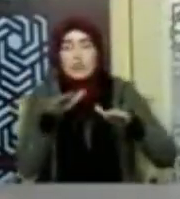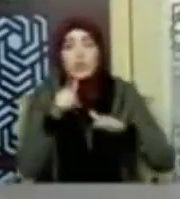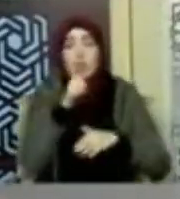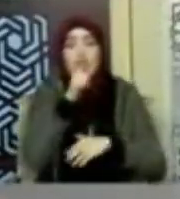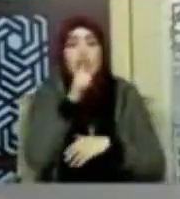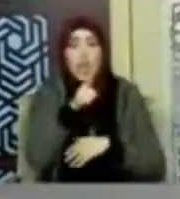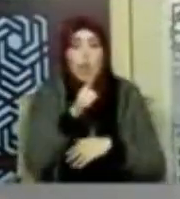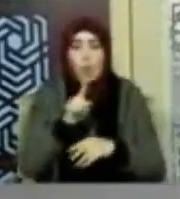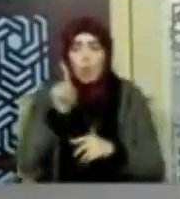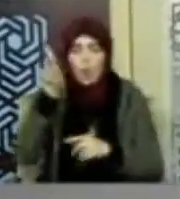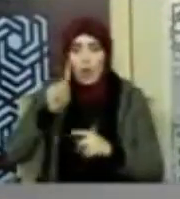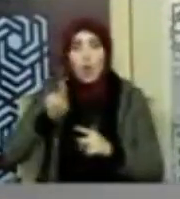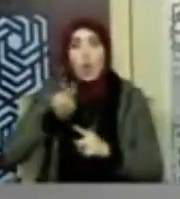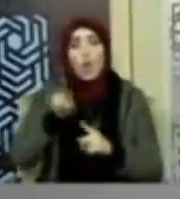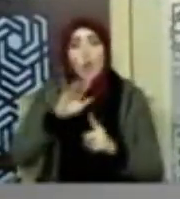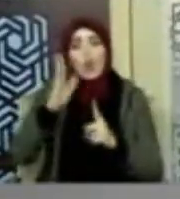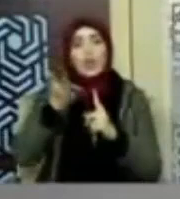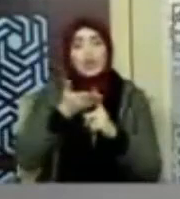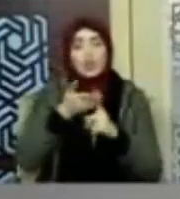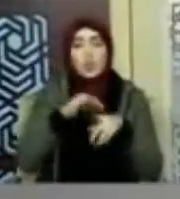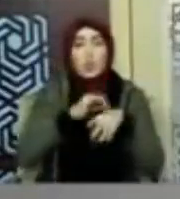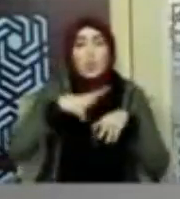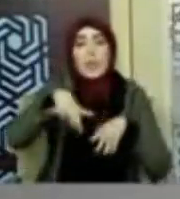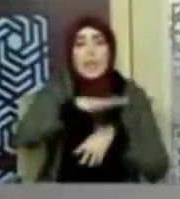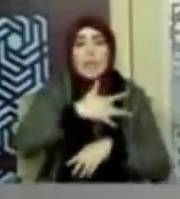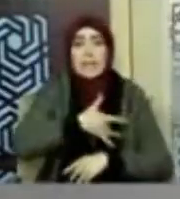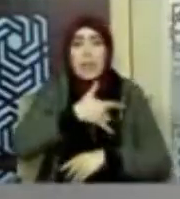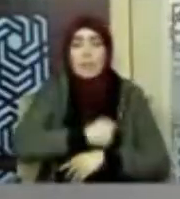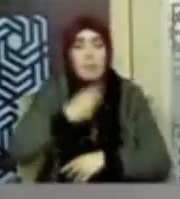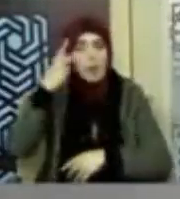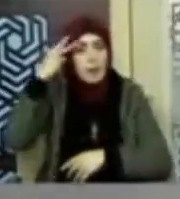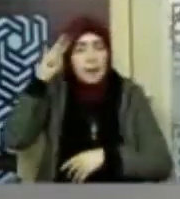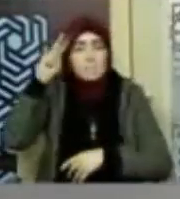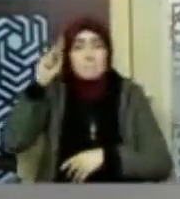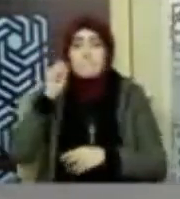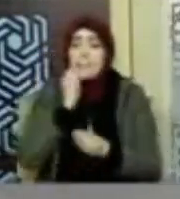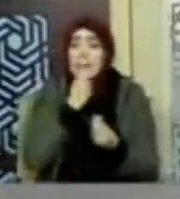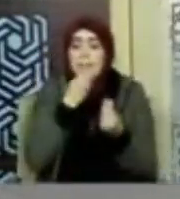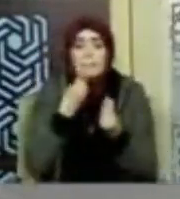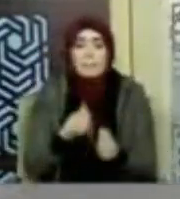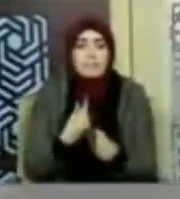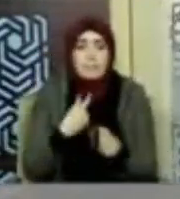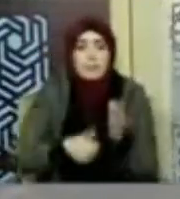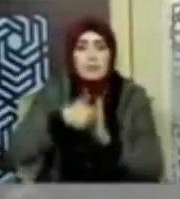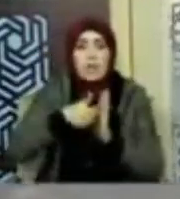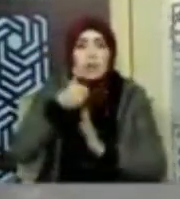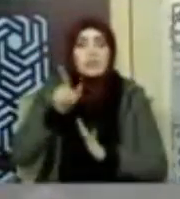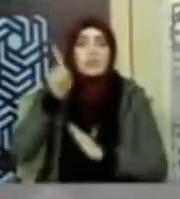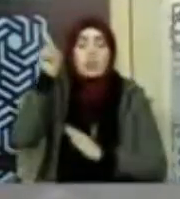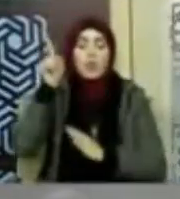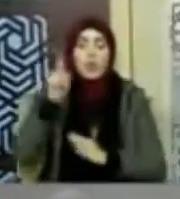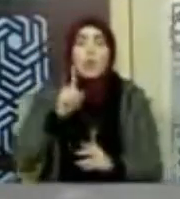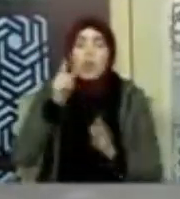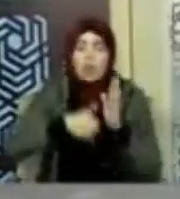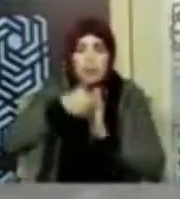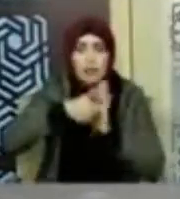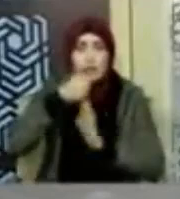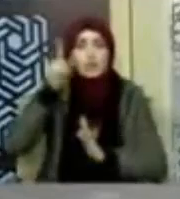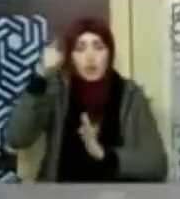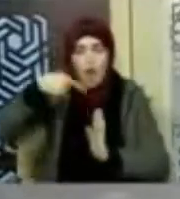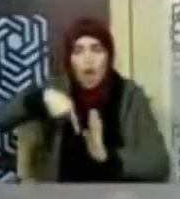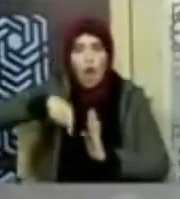يقول الرسول والذين آمنوا معه متى نصر الله؟ ألا إن نصر